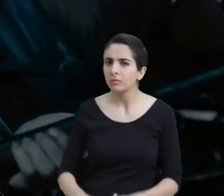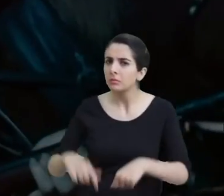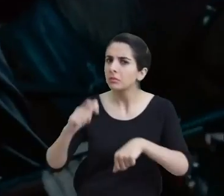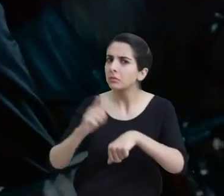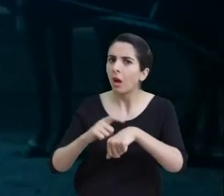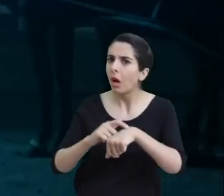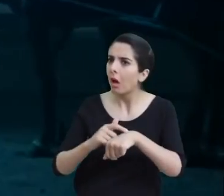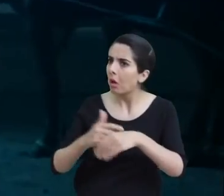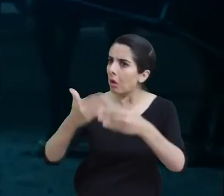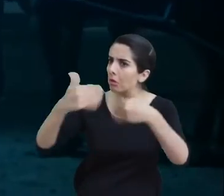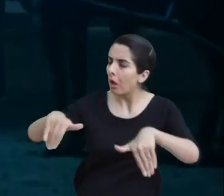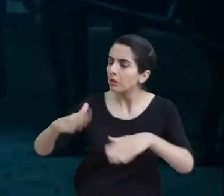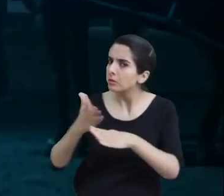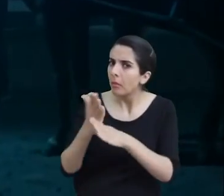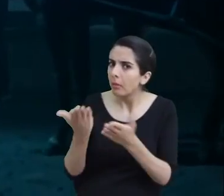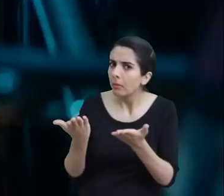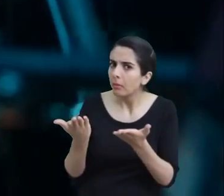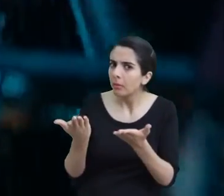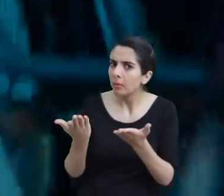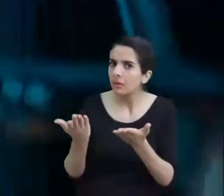Bu saatte ders adette yol mu kesersiniz ulan?